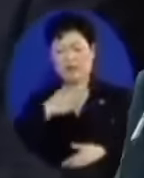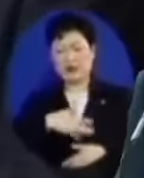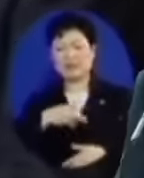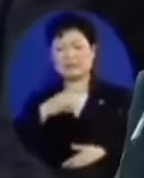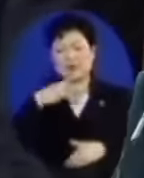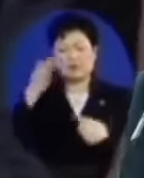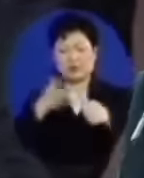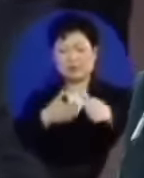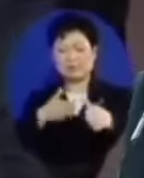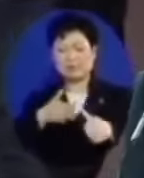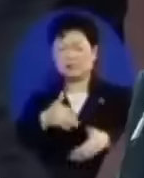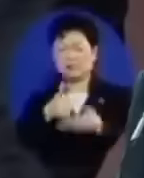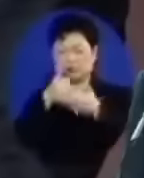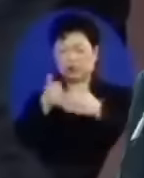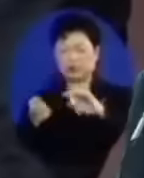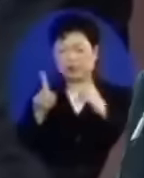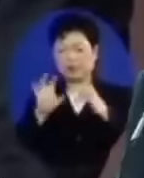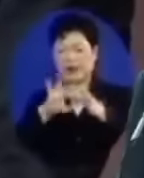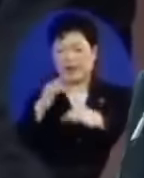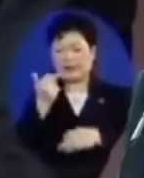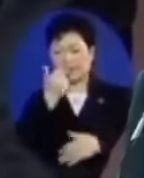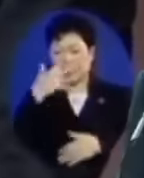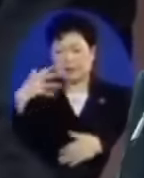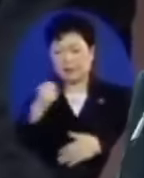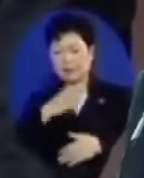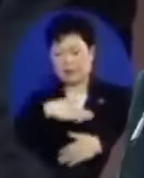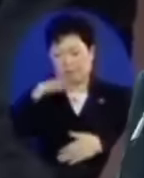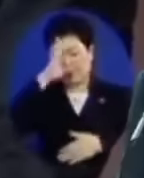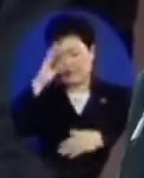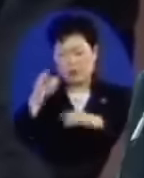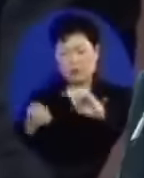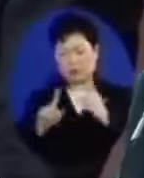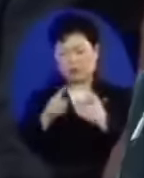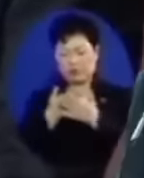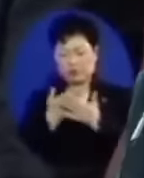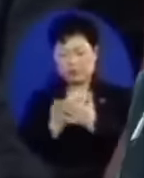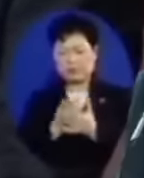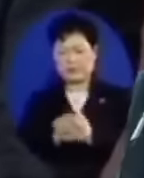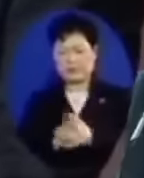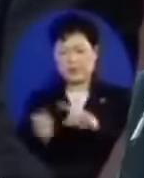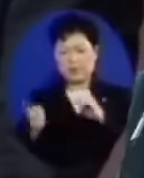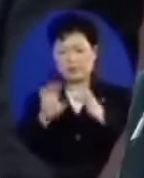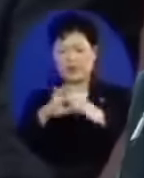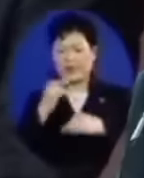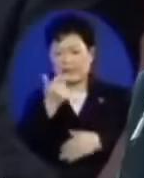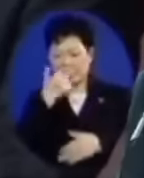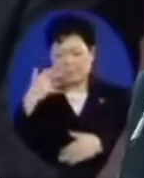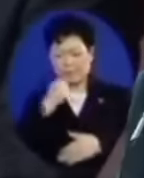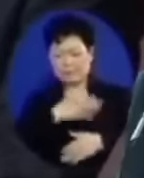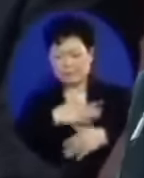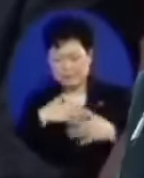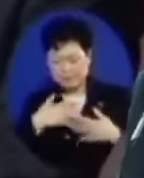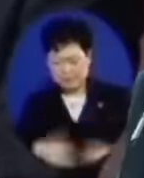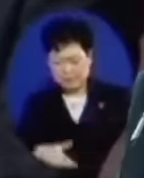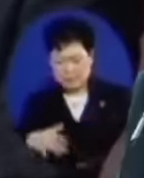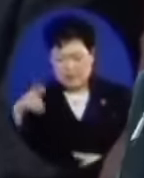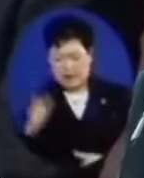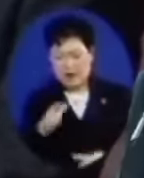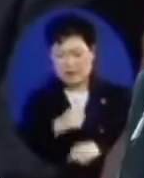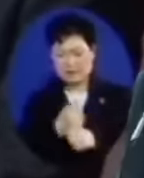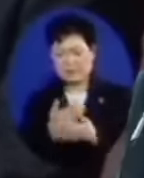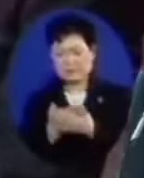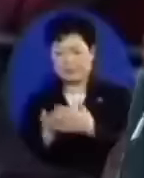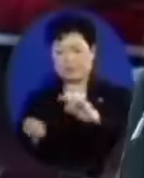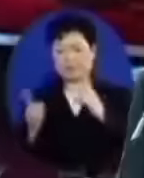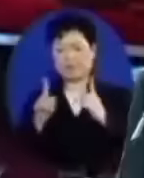주여 부활의 생명으로 내 병을 고쳐주시옵소서. 부활의 생명으로 약한 몸을 강하게 하여 주시옵소서.